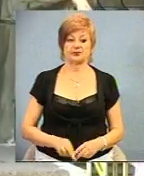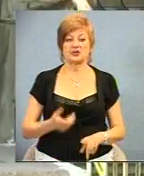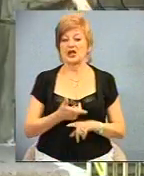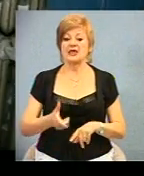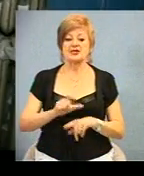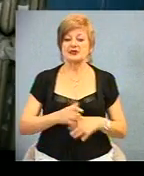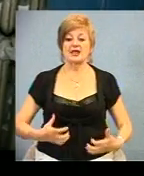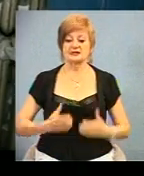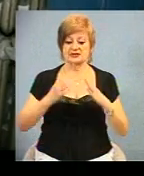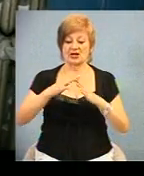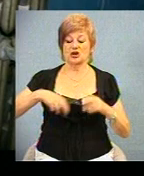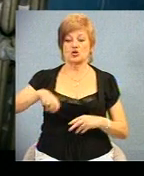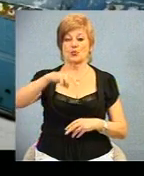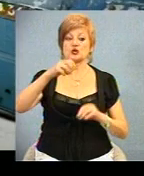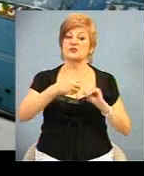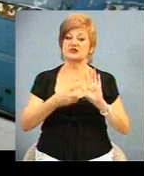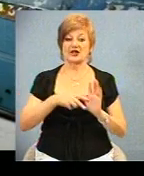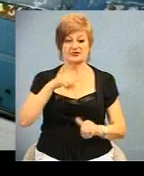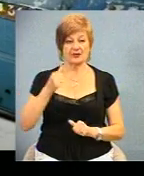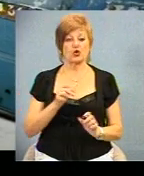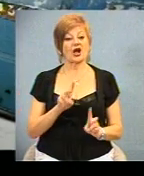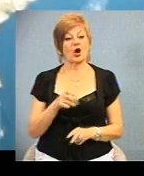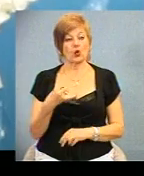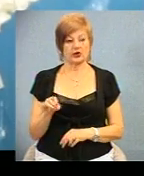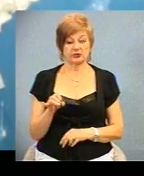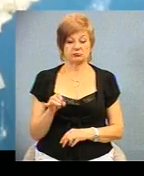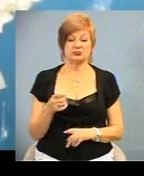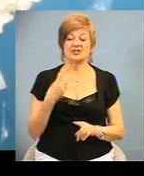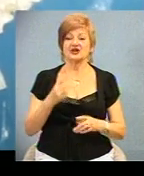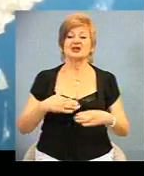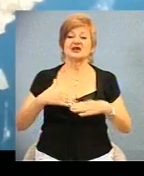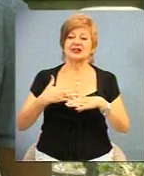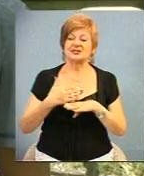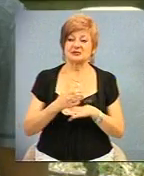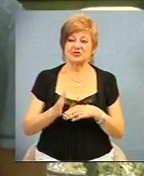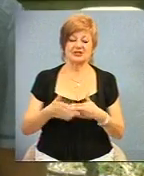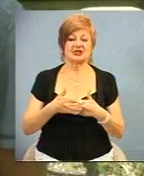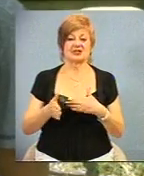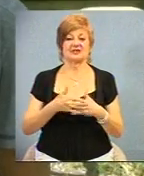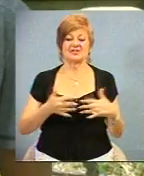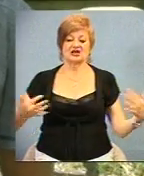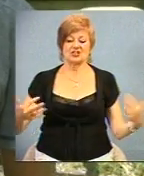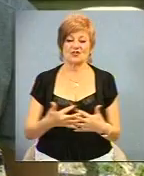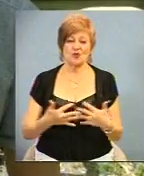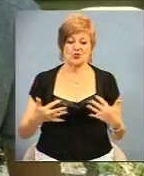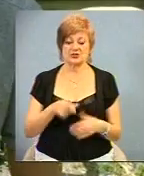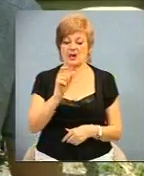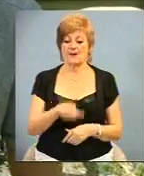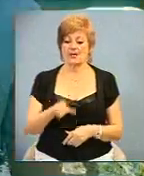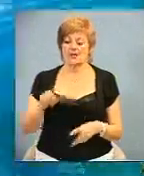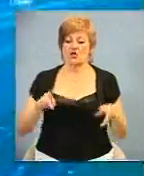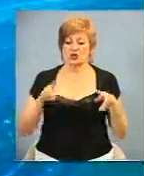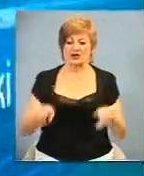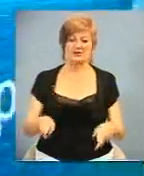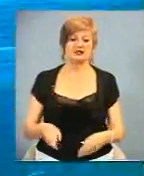Найстрашніший під'їзд 2017. Який він? Тільки розбиті, рами не закриваються, зимою сквозняки, всі батареї отоплення